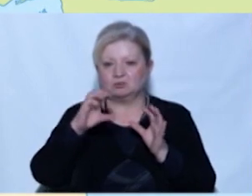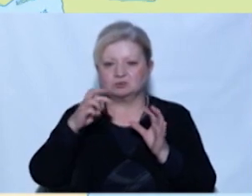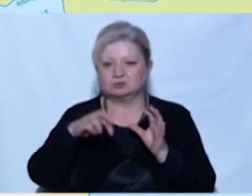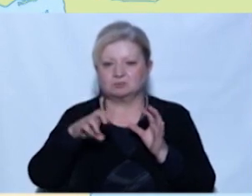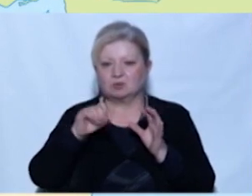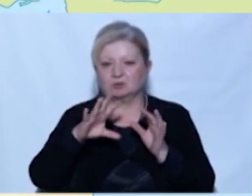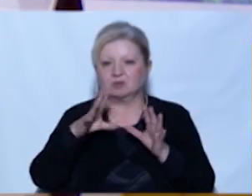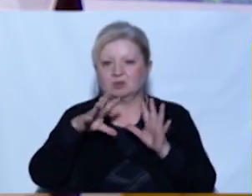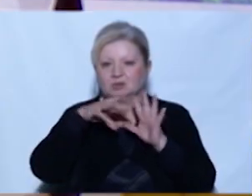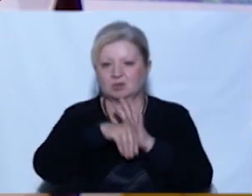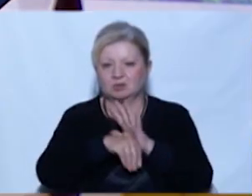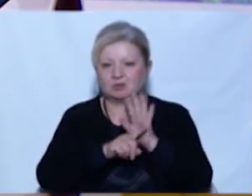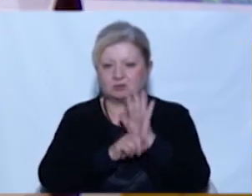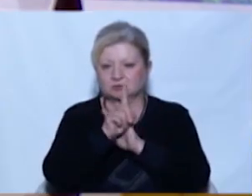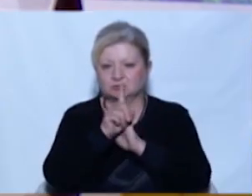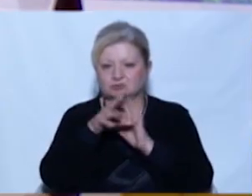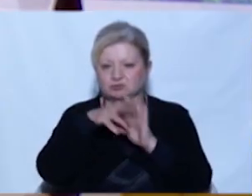Daiçqo shidareuloba Iranshi.